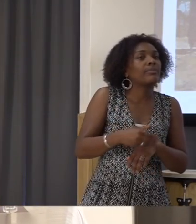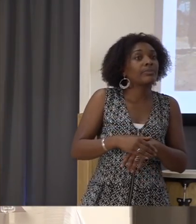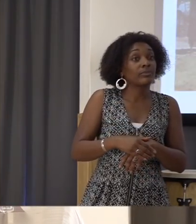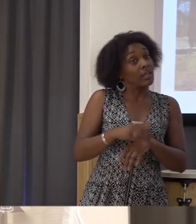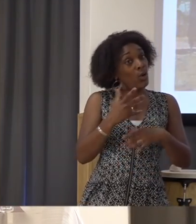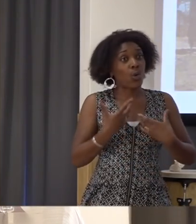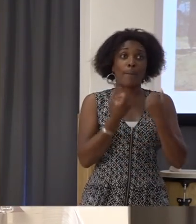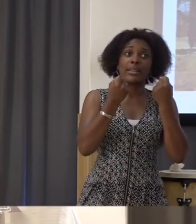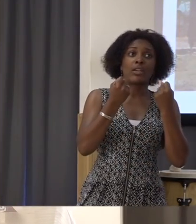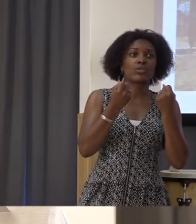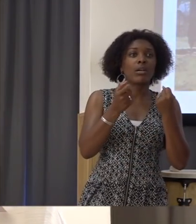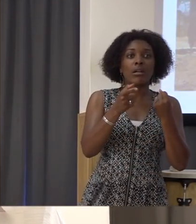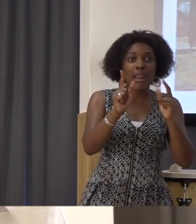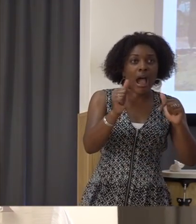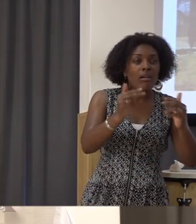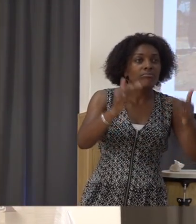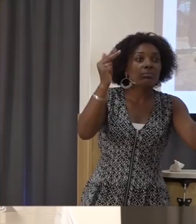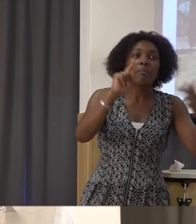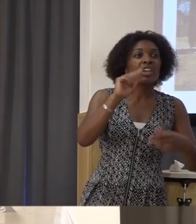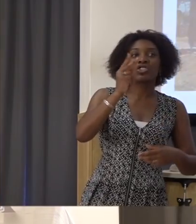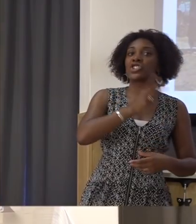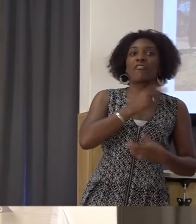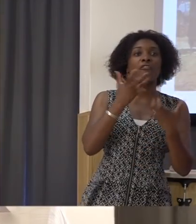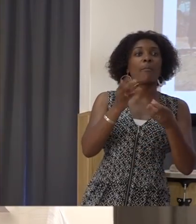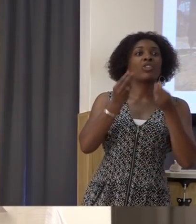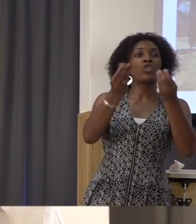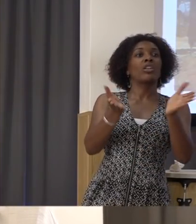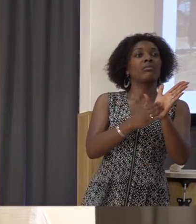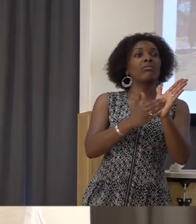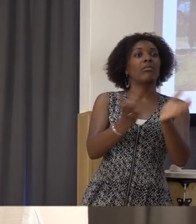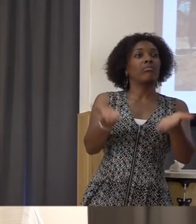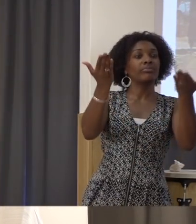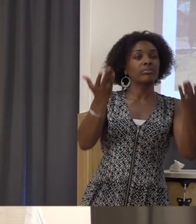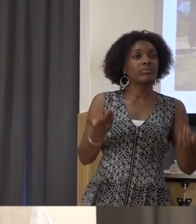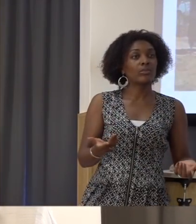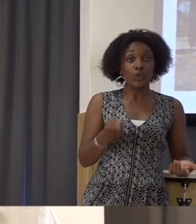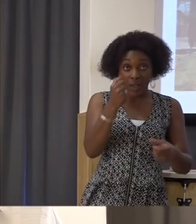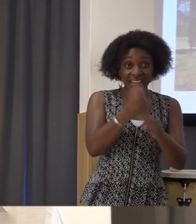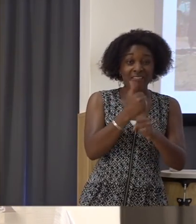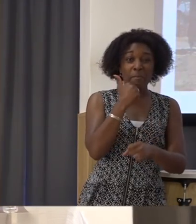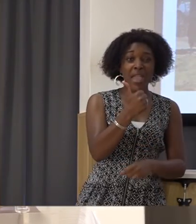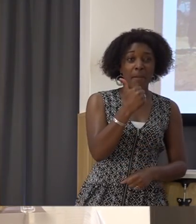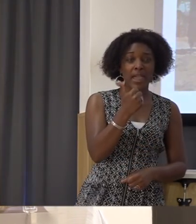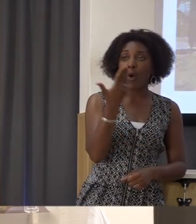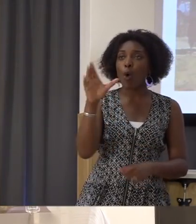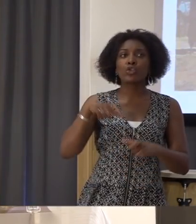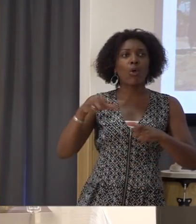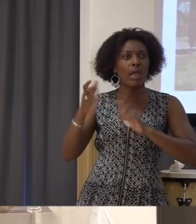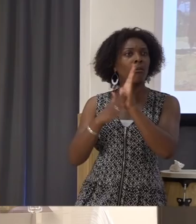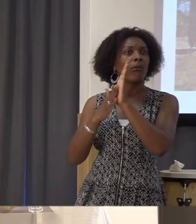tes compétences ne sont pas reconnues. Parfois, quand tu travailles, on donne la mérite à quelqu'un d'autre.